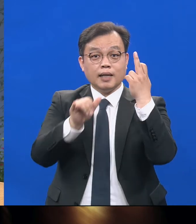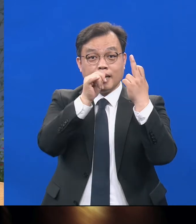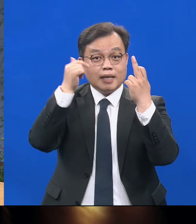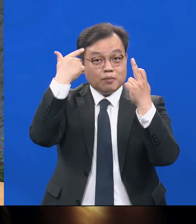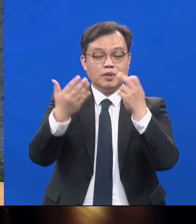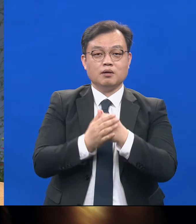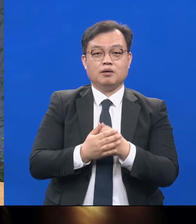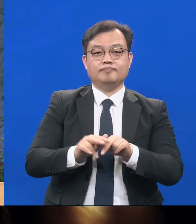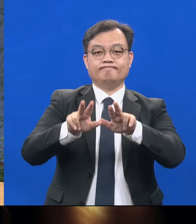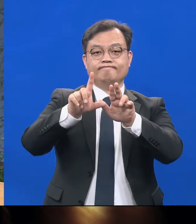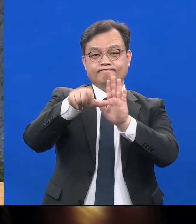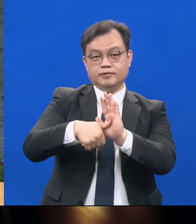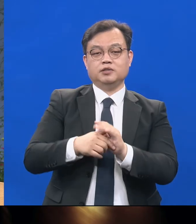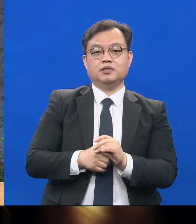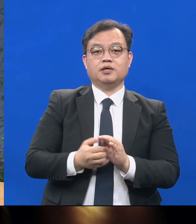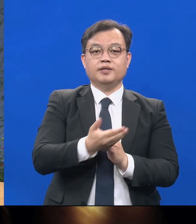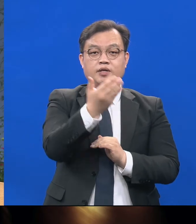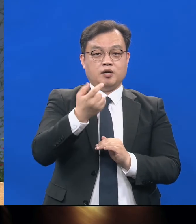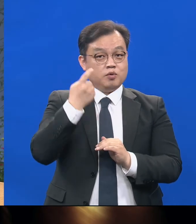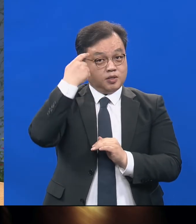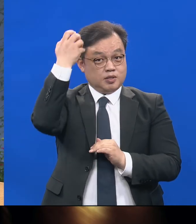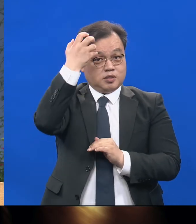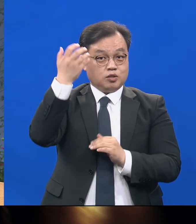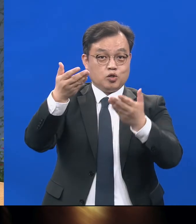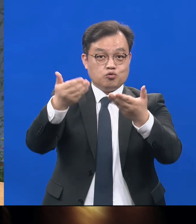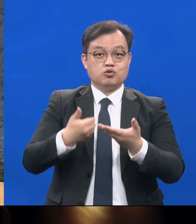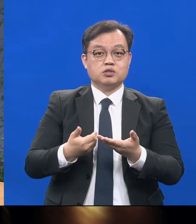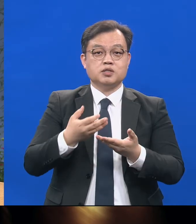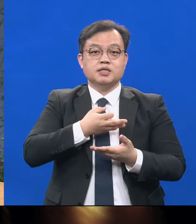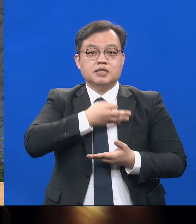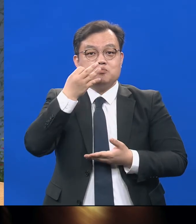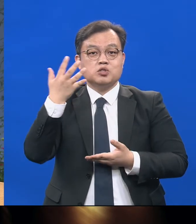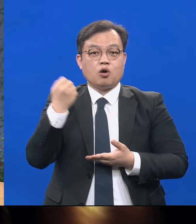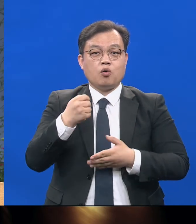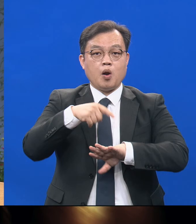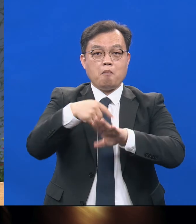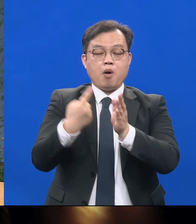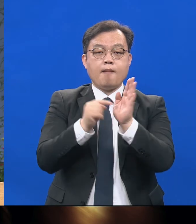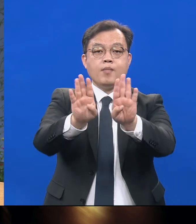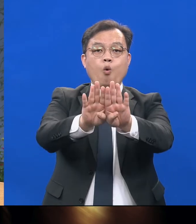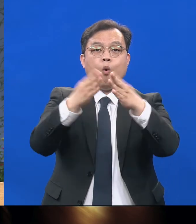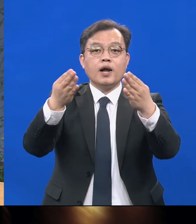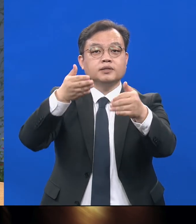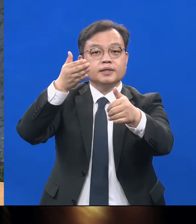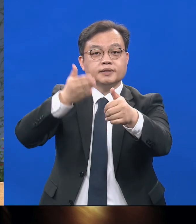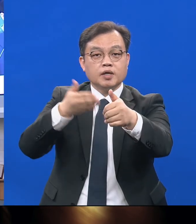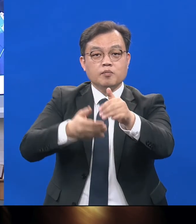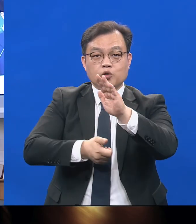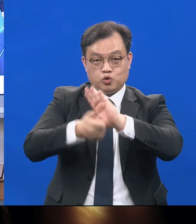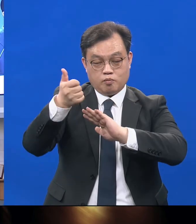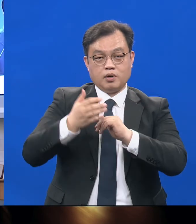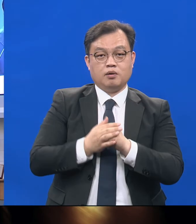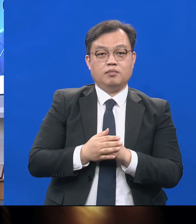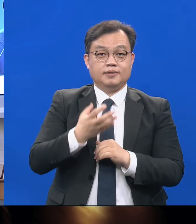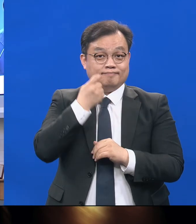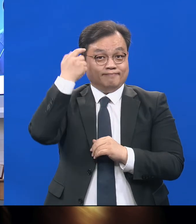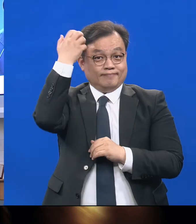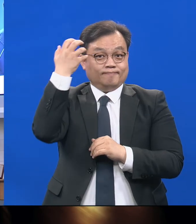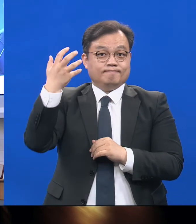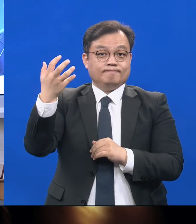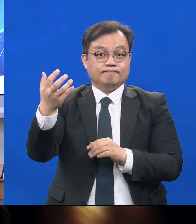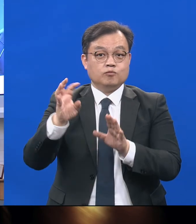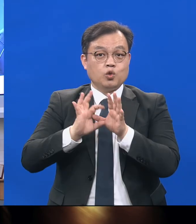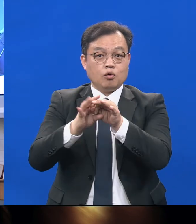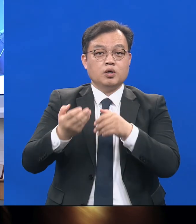오늘 성령이 주시는 음성 가운데 마음을 활짝 여시기를 소망합니다. 성령을 통하여